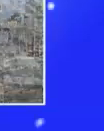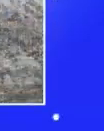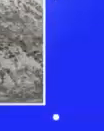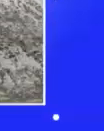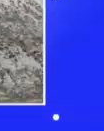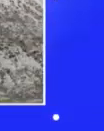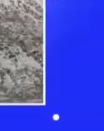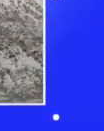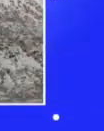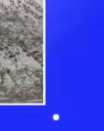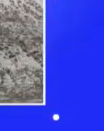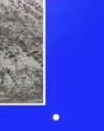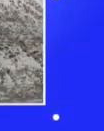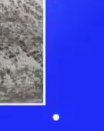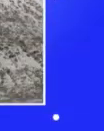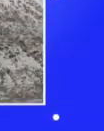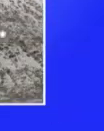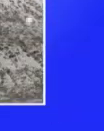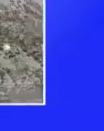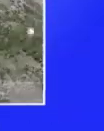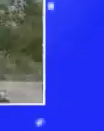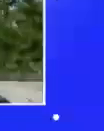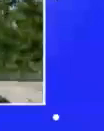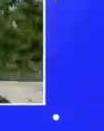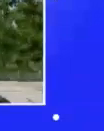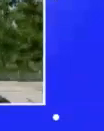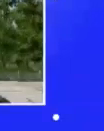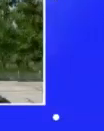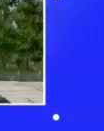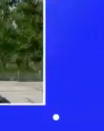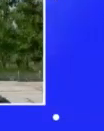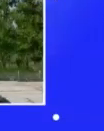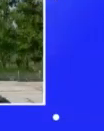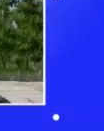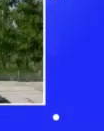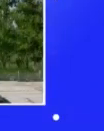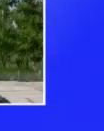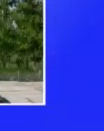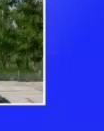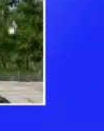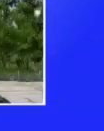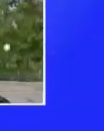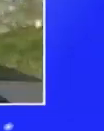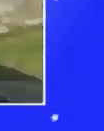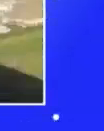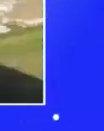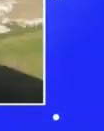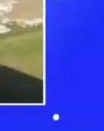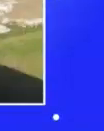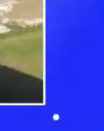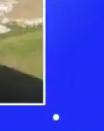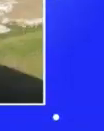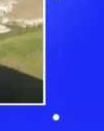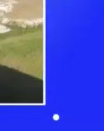градус ыстық, түнде 19 градус жылы. Шыңғырлауда күндіз плюс 36, түнде плюс 19 градус. Қаратөбеде күндіз 39 градус ыстық, түнде